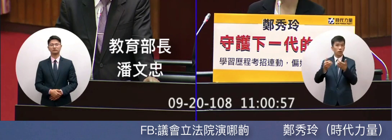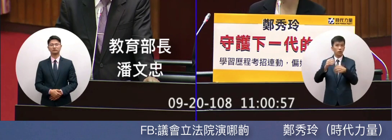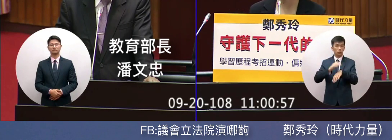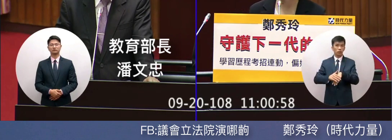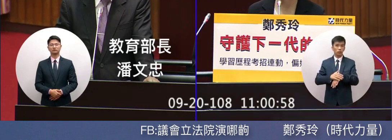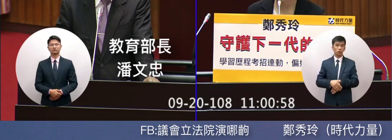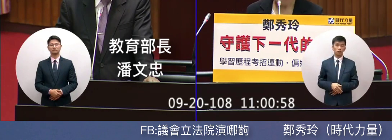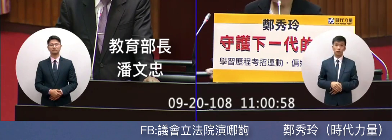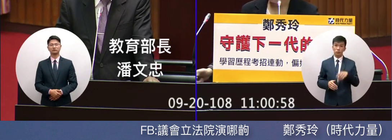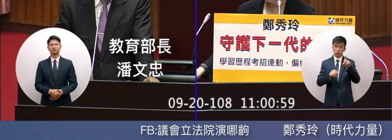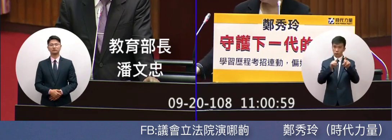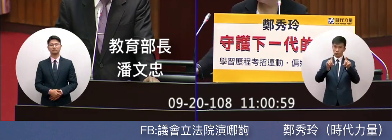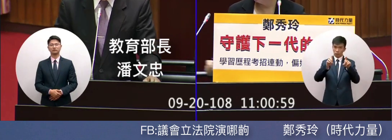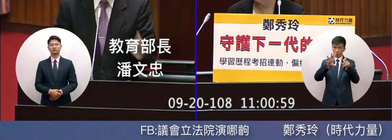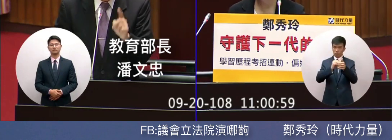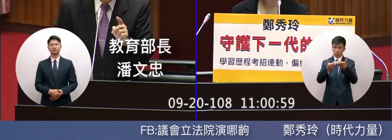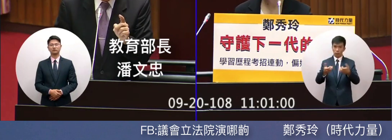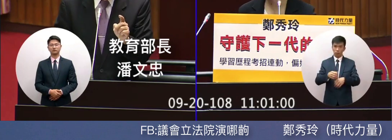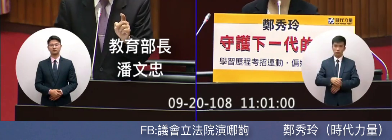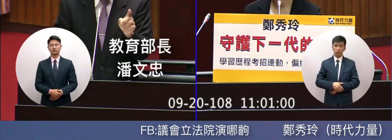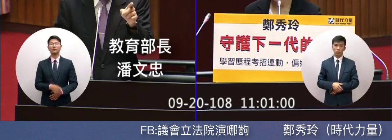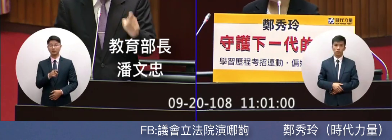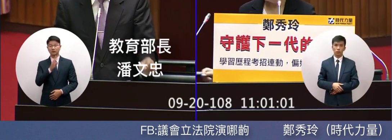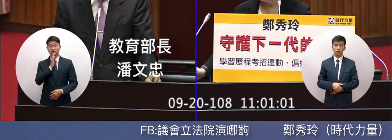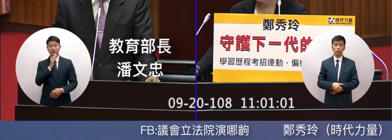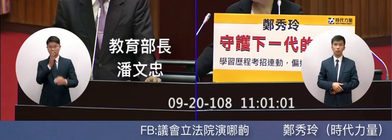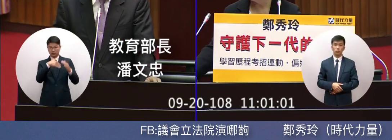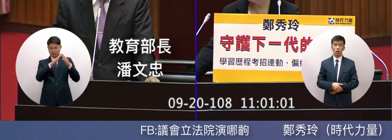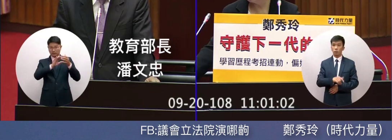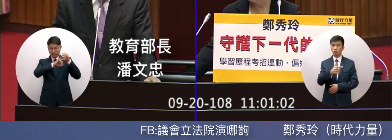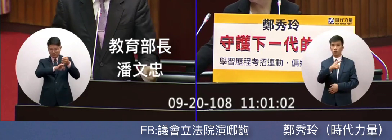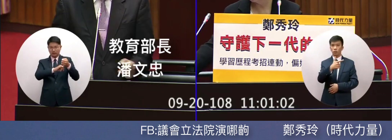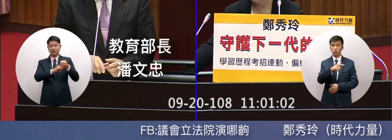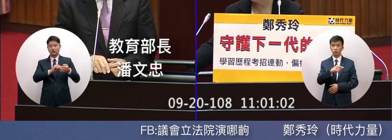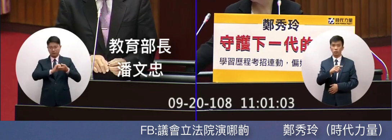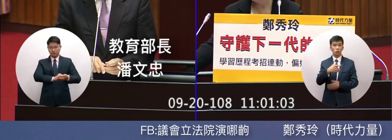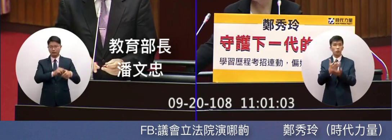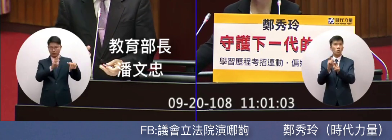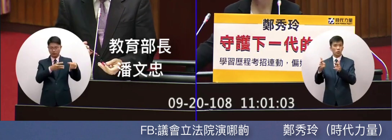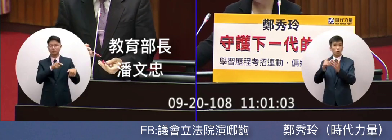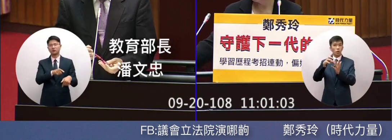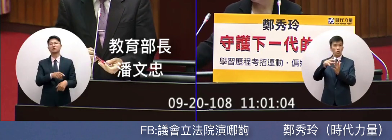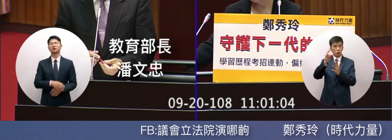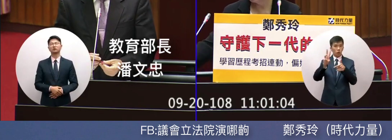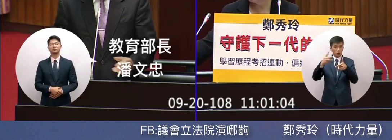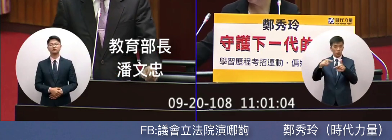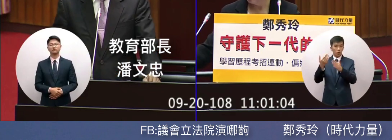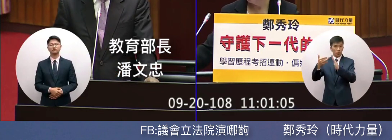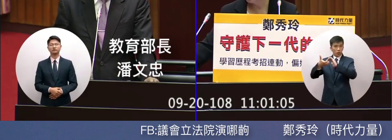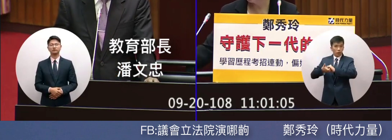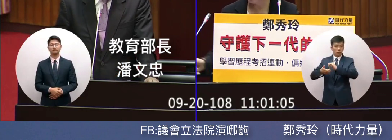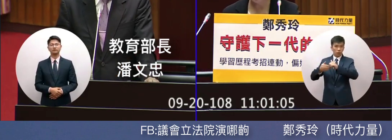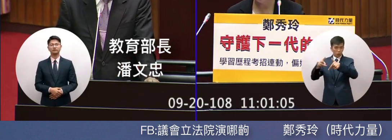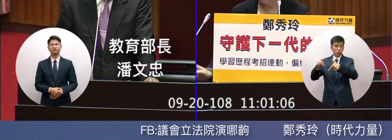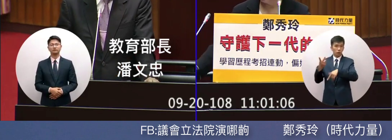头，10到14个。在 那是加校定必修，校定的必修， 没有多元选修还有校定必修，对，这个是